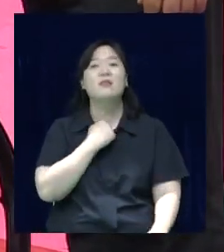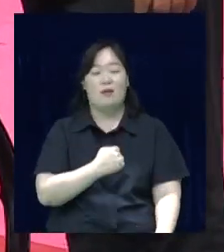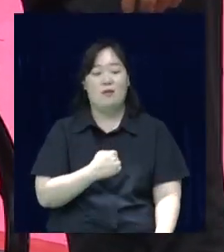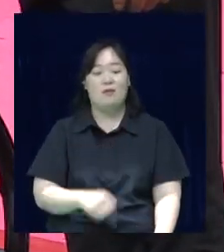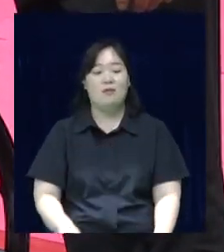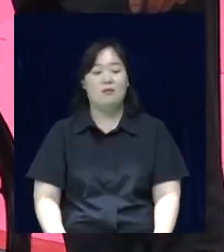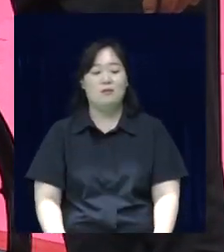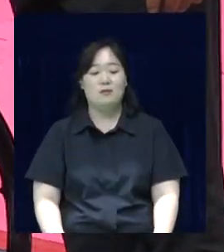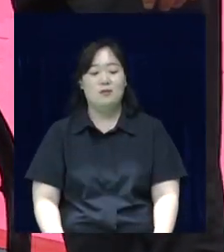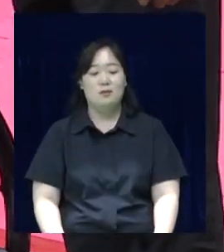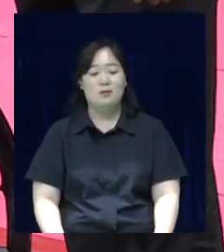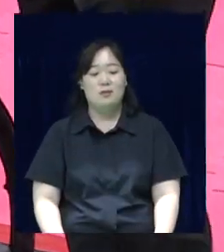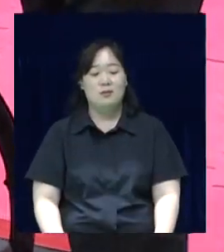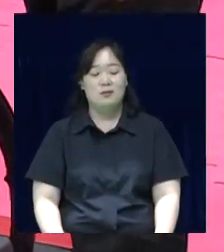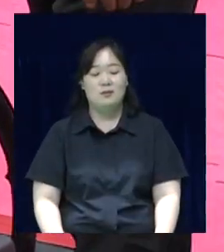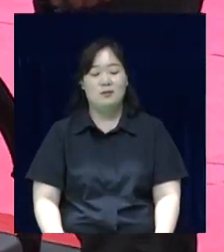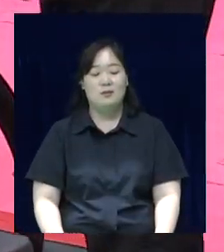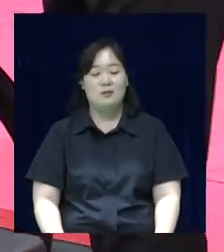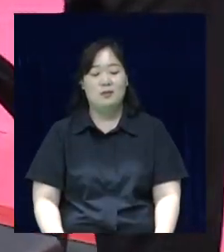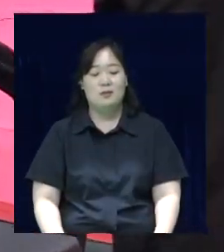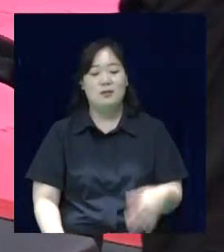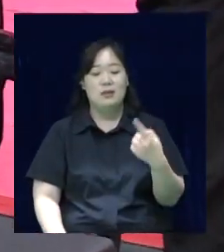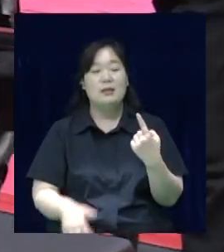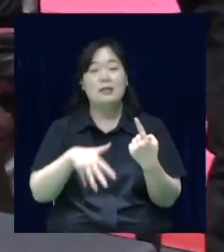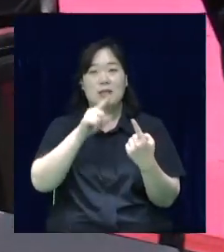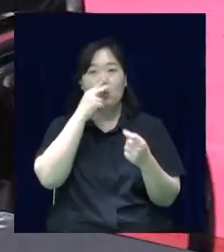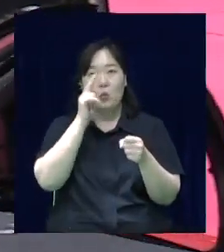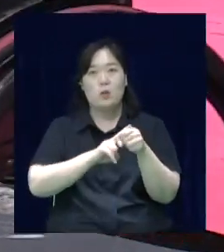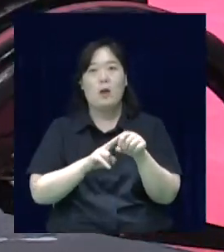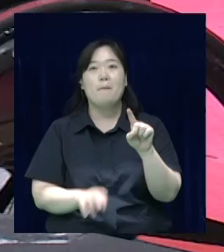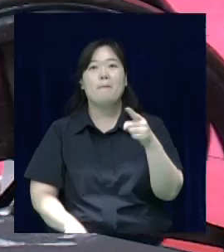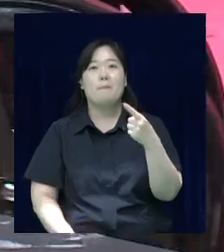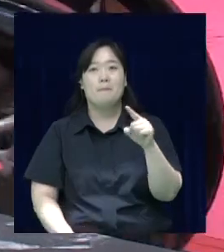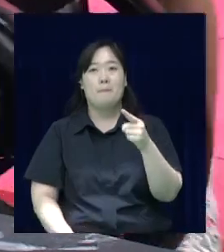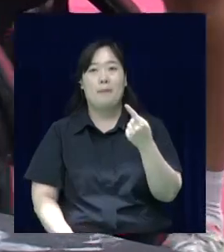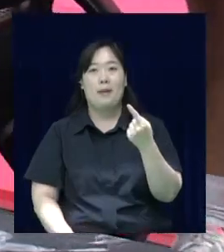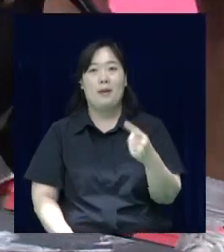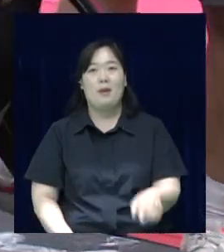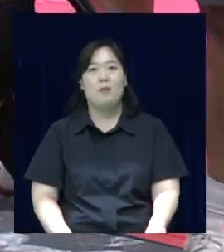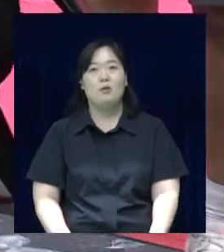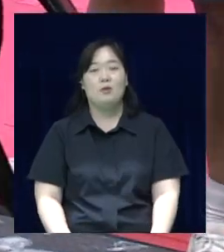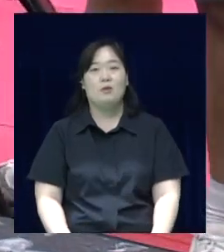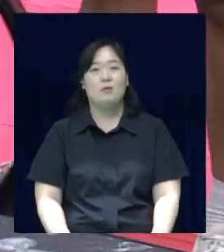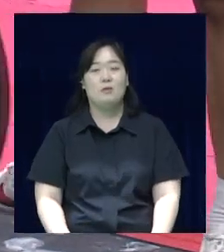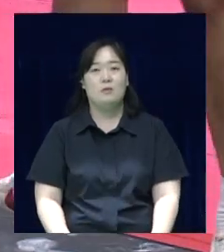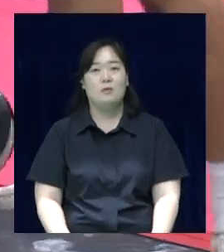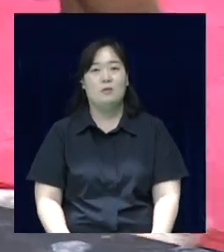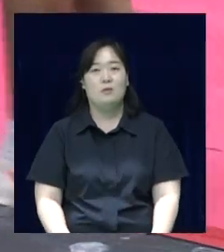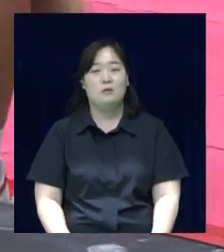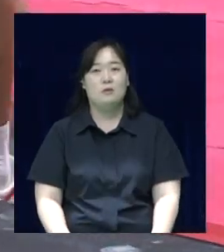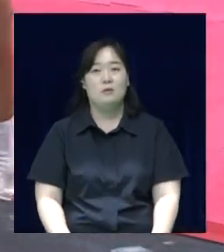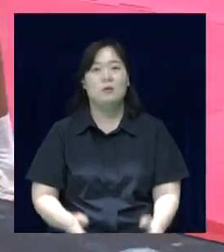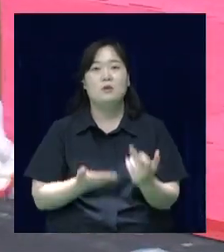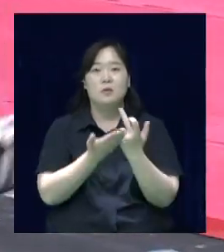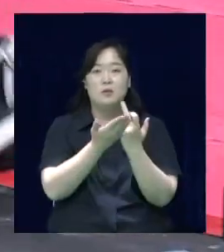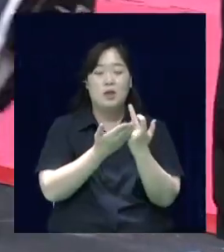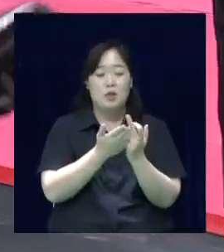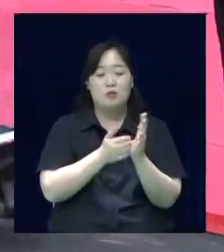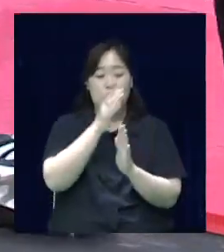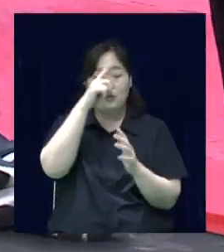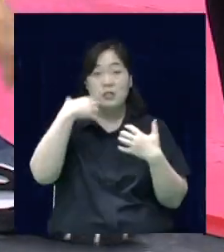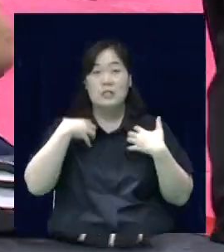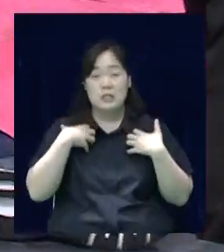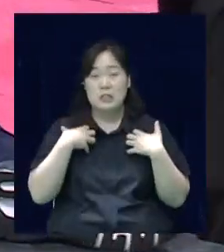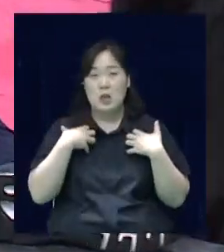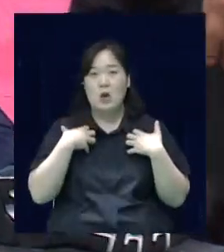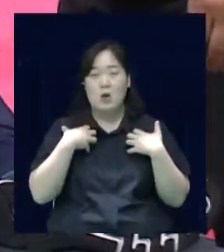선수입니다. 1차 시도 100kg 서울로 이제 예 전에 제주시청 그렇죠. 소속